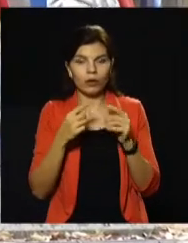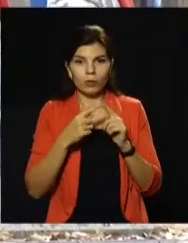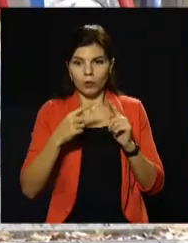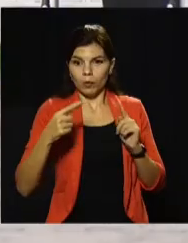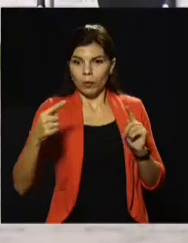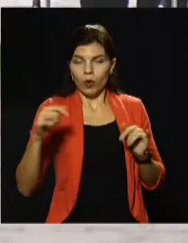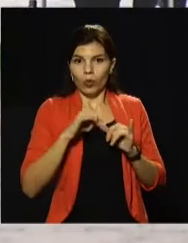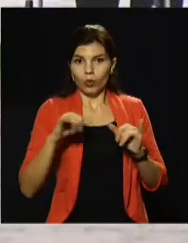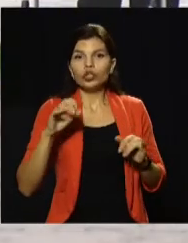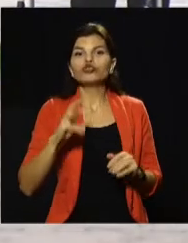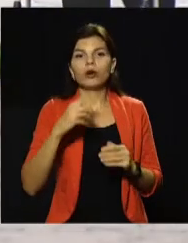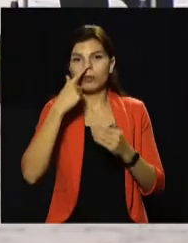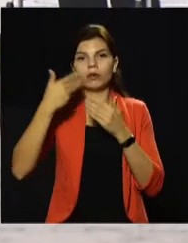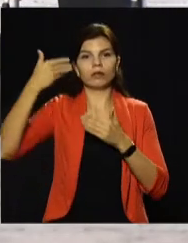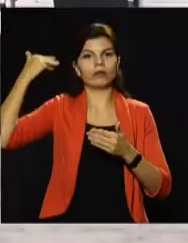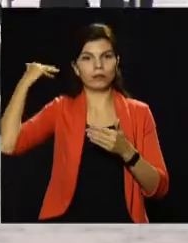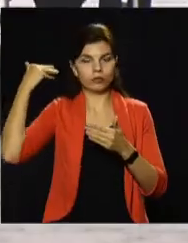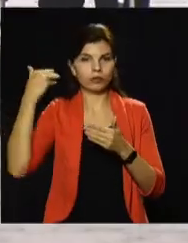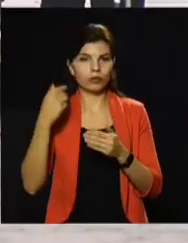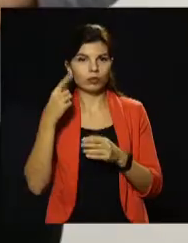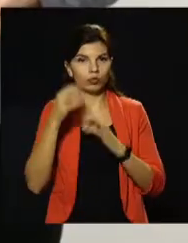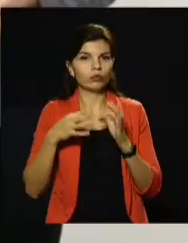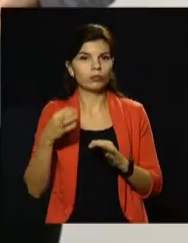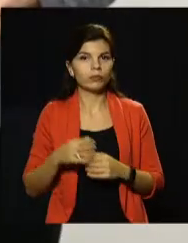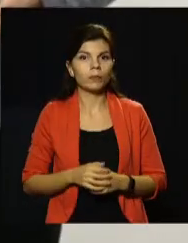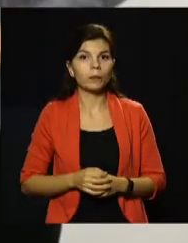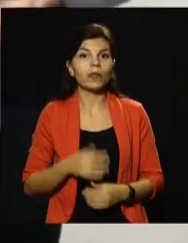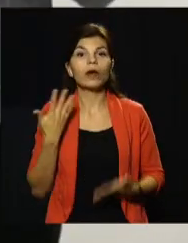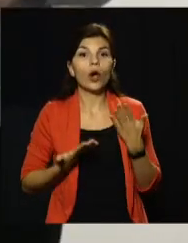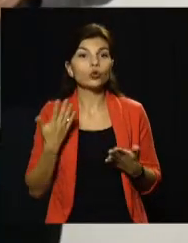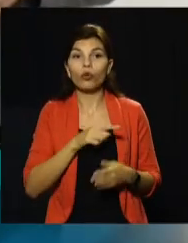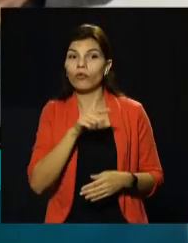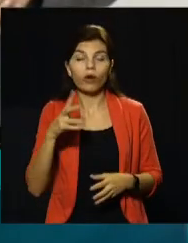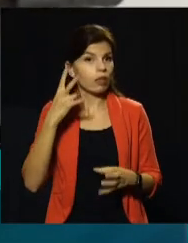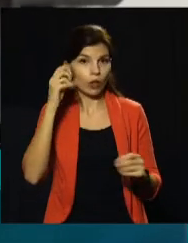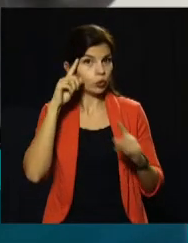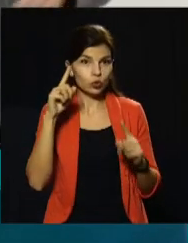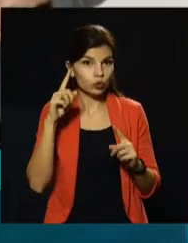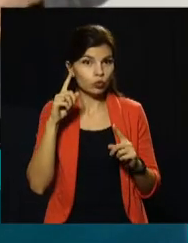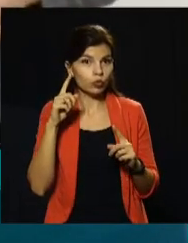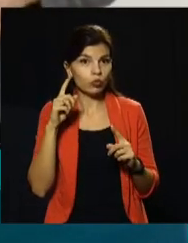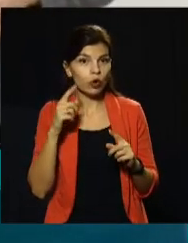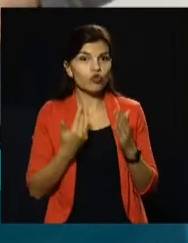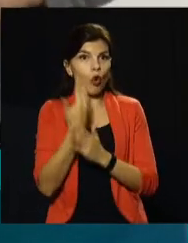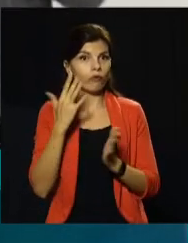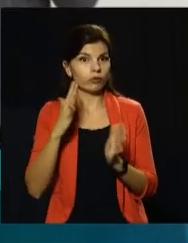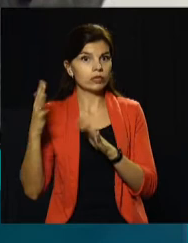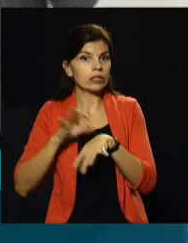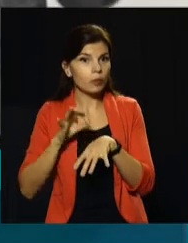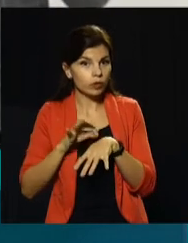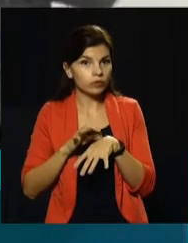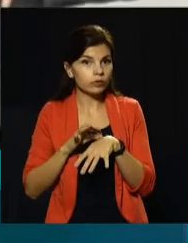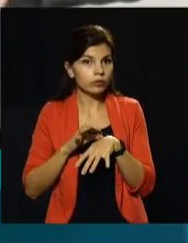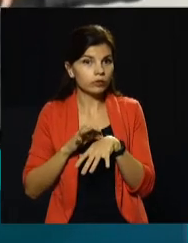випадків більше, ніж за попередню добу. Якщо вас не шокує кількість нових випадків захворівших